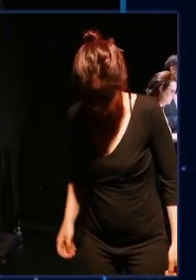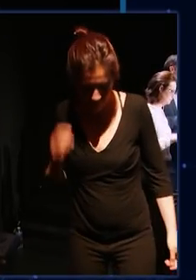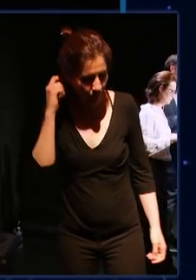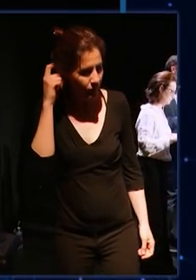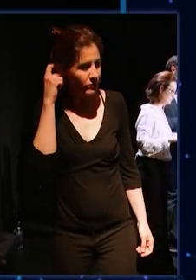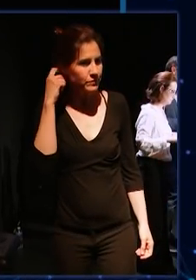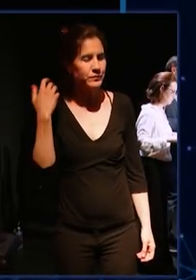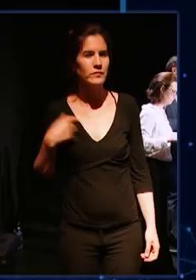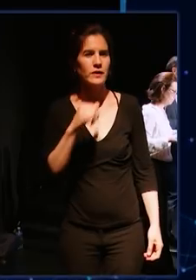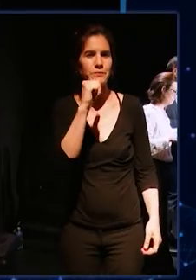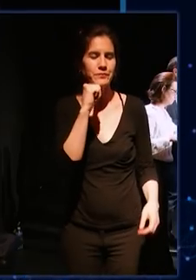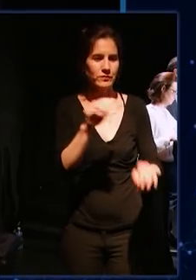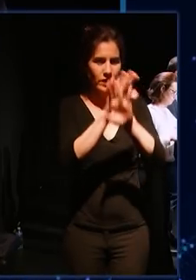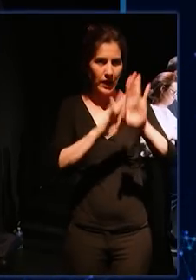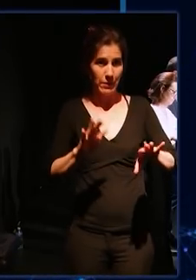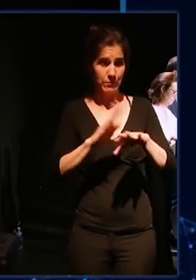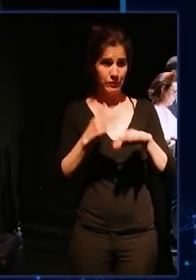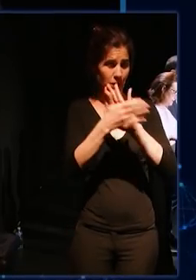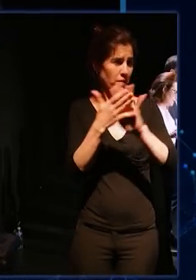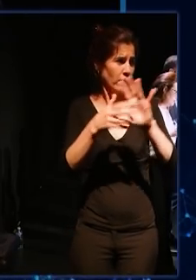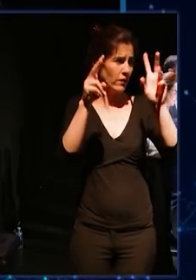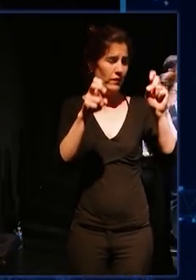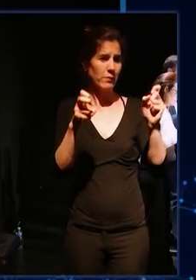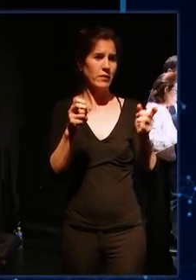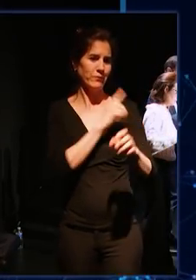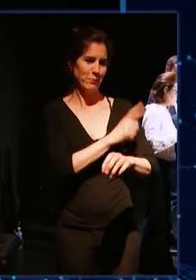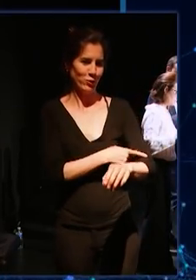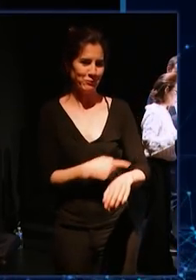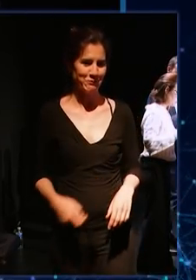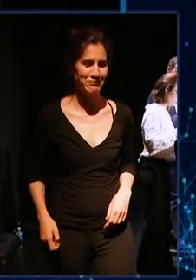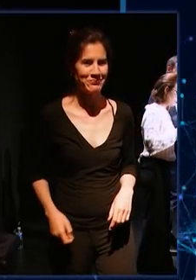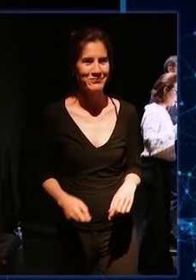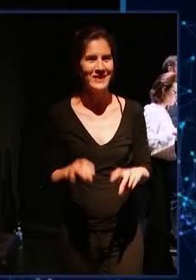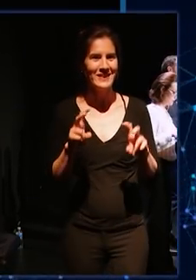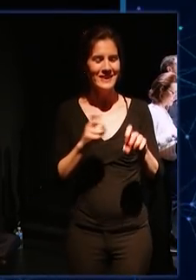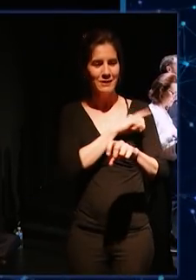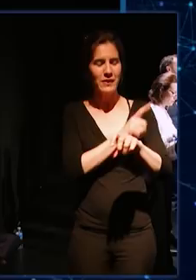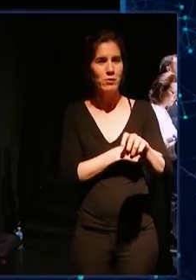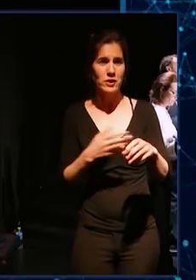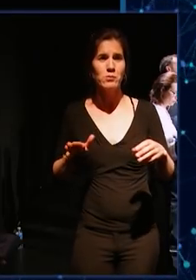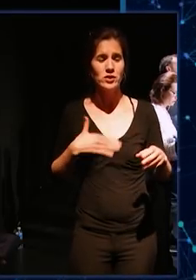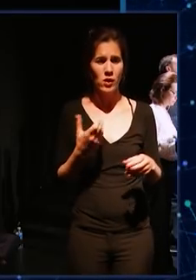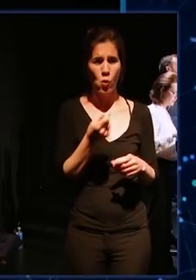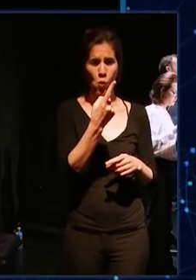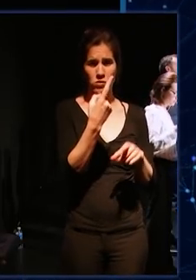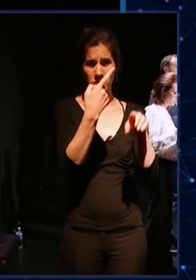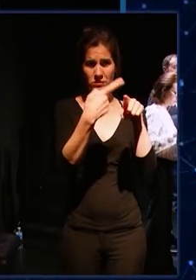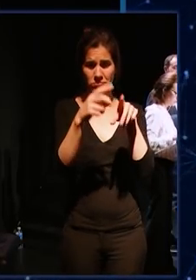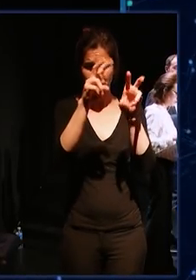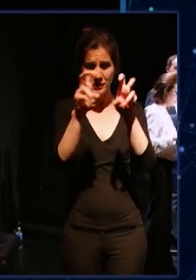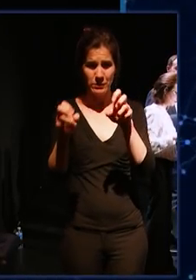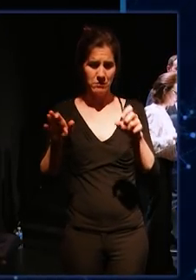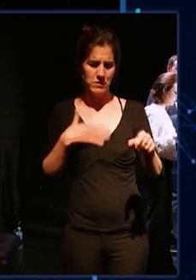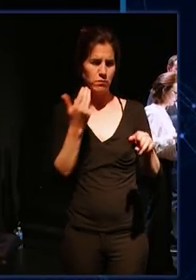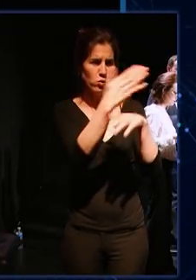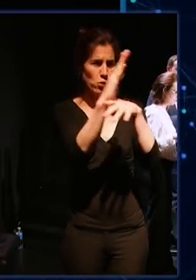I acabem aquest debat parlant d'esports. Els esports probablement és un dels temes on hem pogut escoltar més propostes